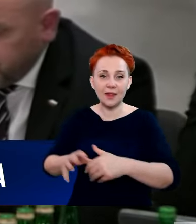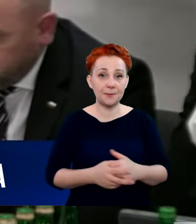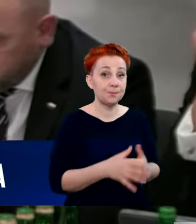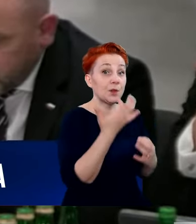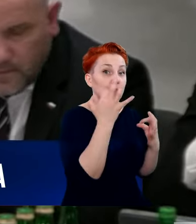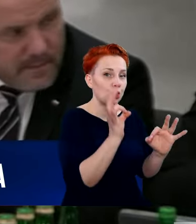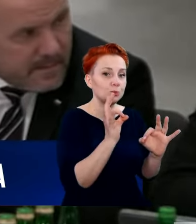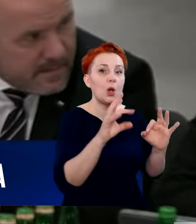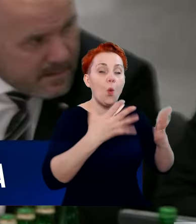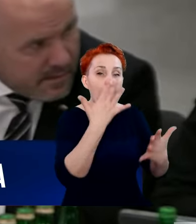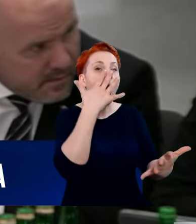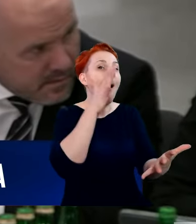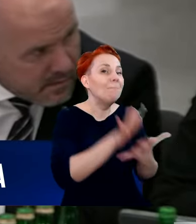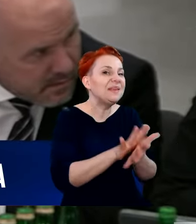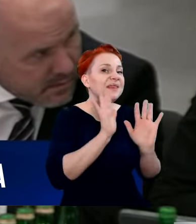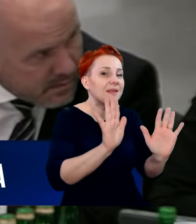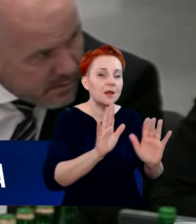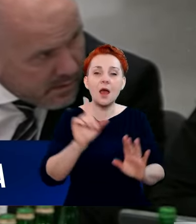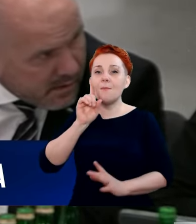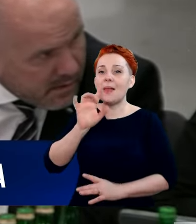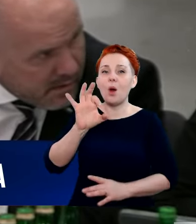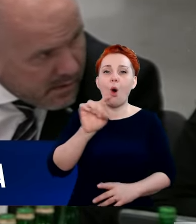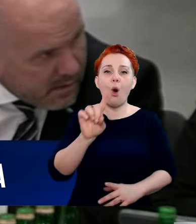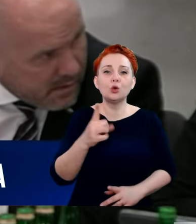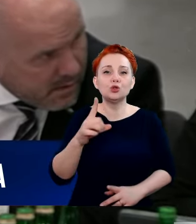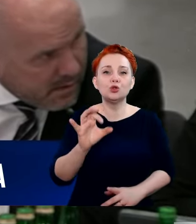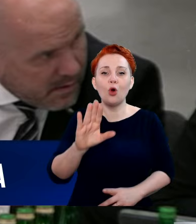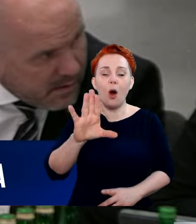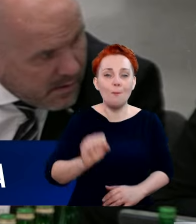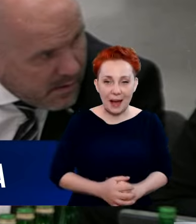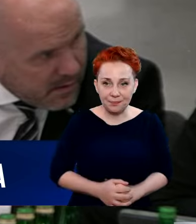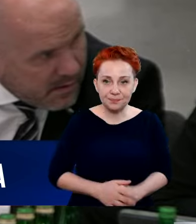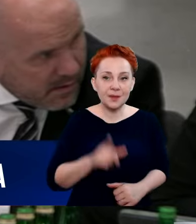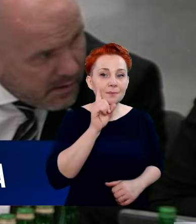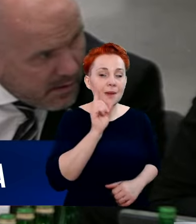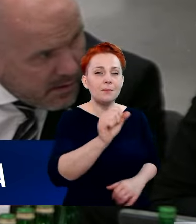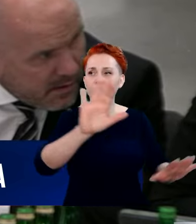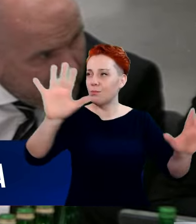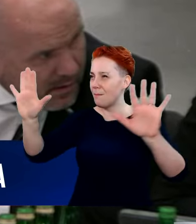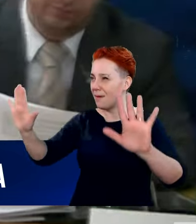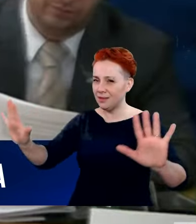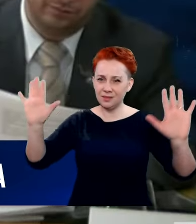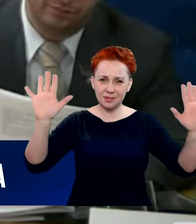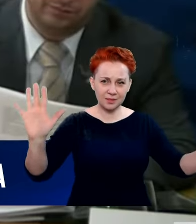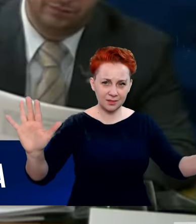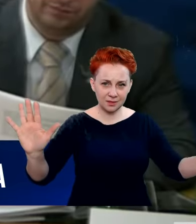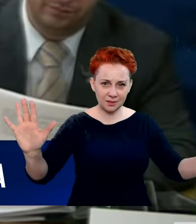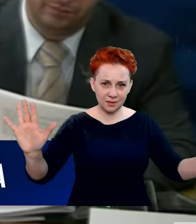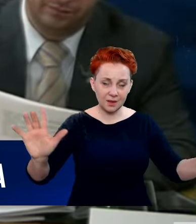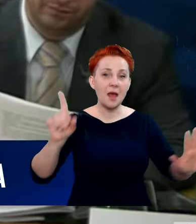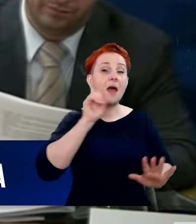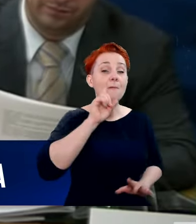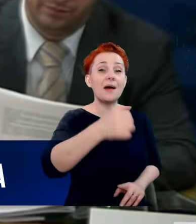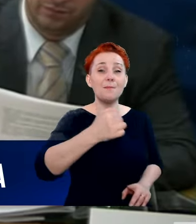w zakresie opinii. Panie, to... przepraszam, panie Ozdoba. Panie pośle, poczekajcie, drodzy państwo. Panie pośle